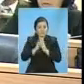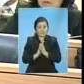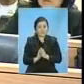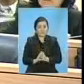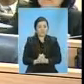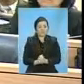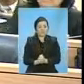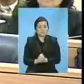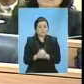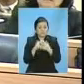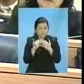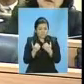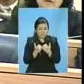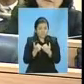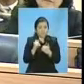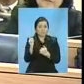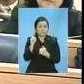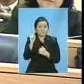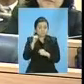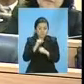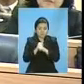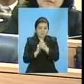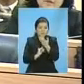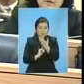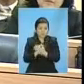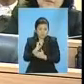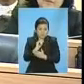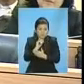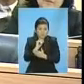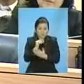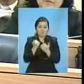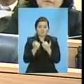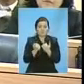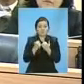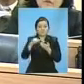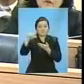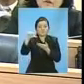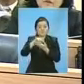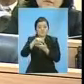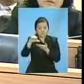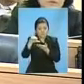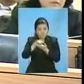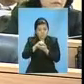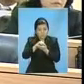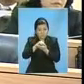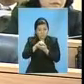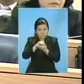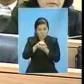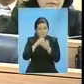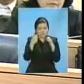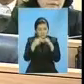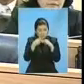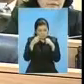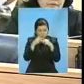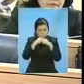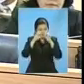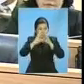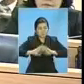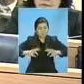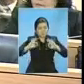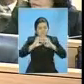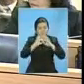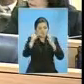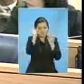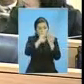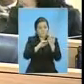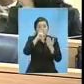วันนี้เรากำลังทำสิ่งที่ถูกต้องเรากำลังจะแก้ไขสิ่งที่เป็นปัญหาหลักของประเทศไทย